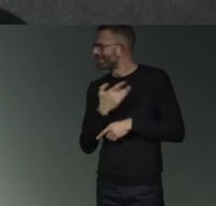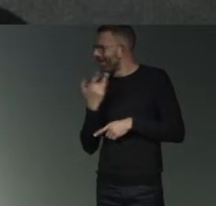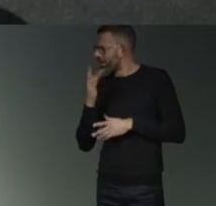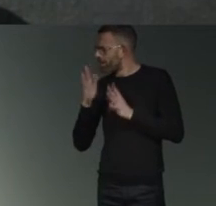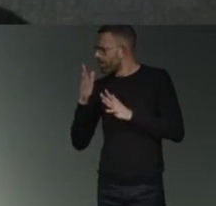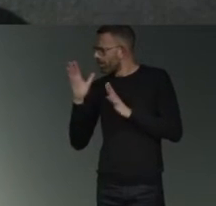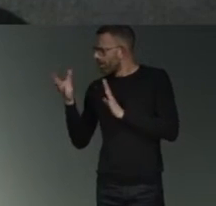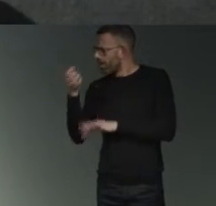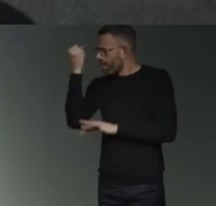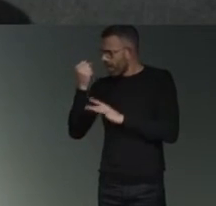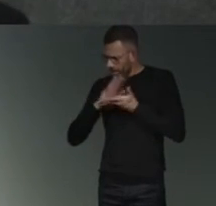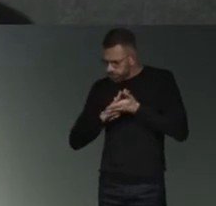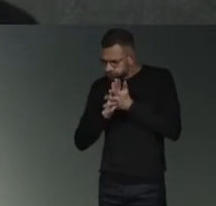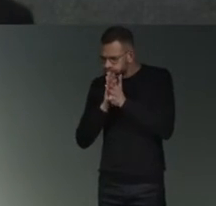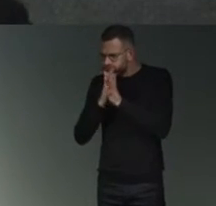changeant